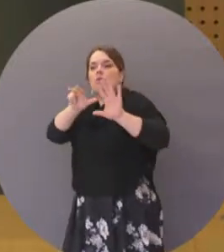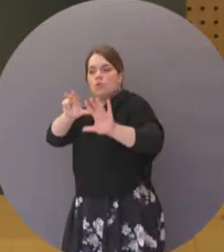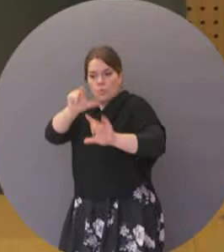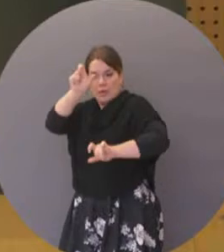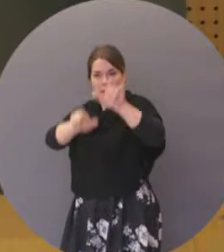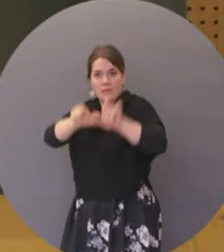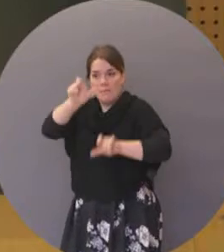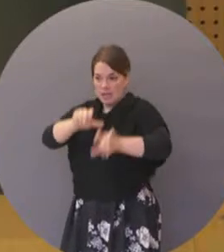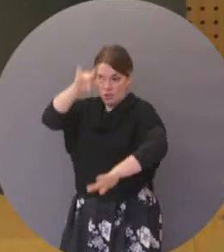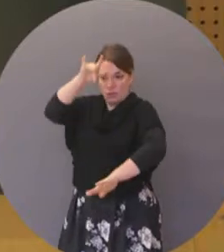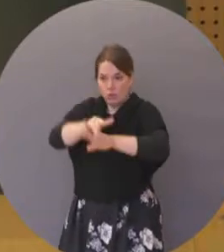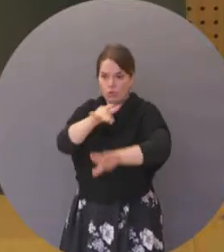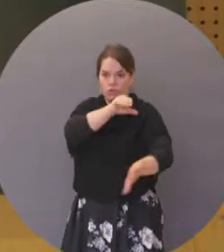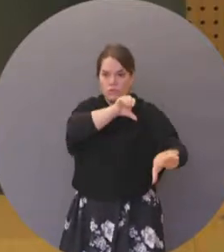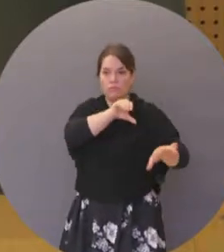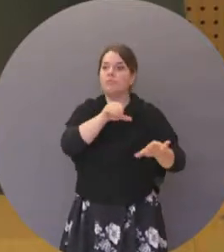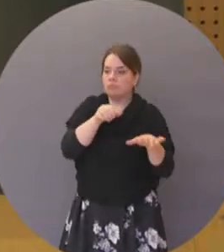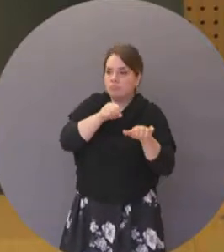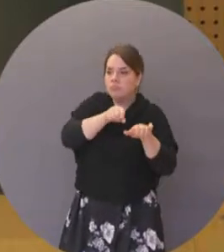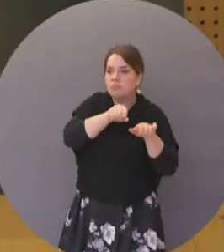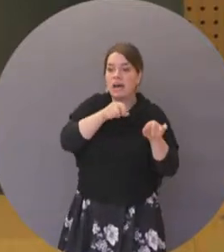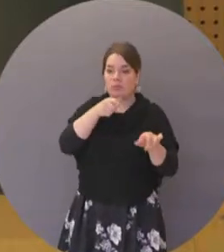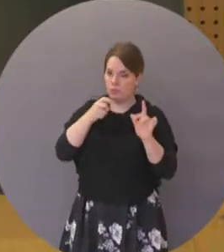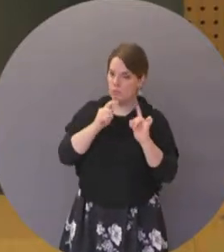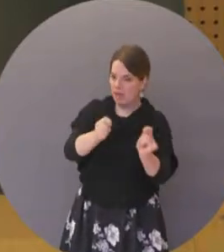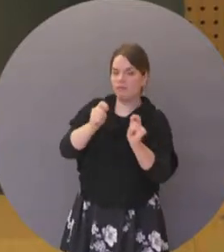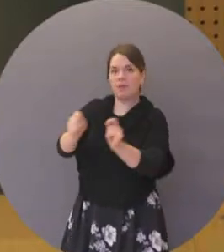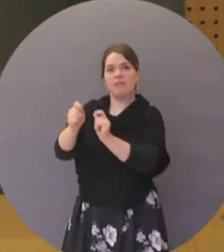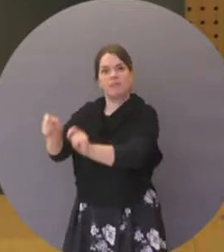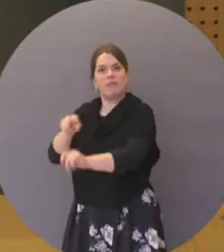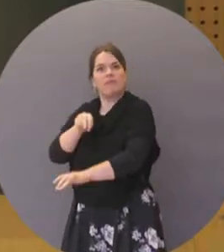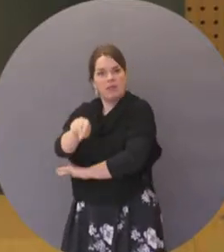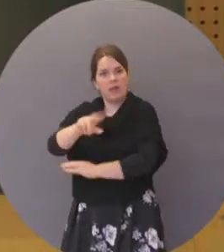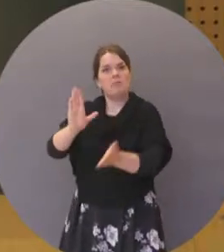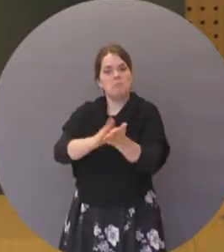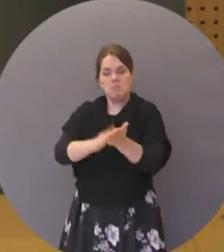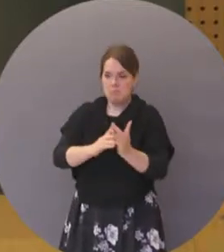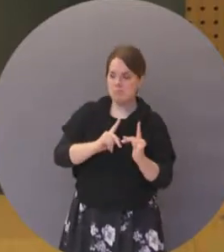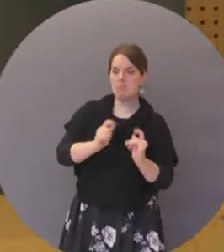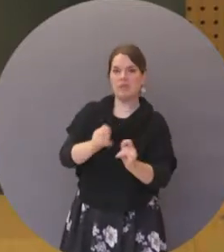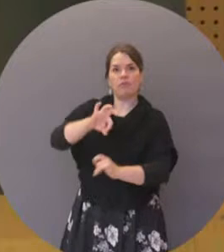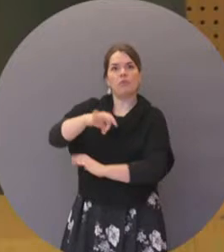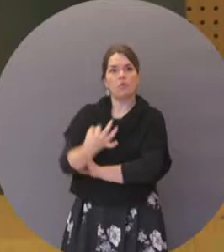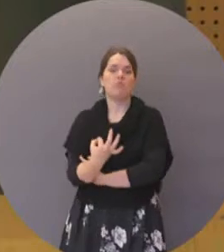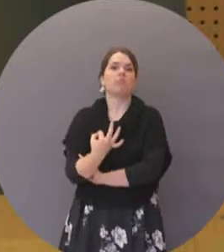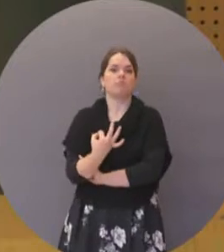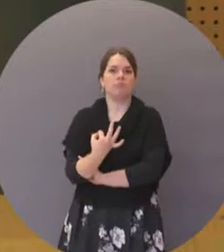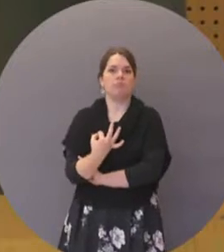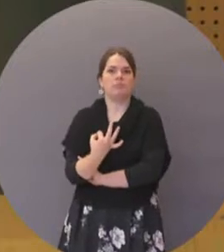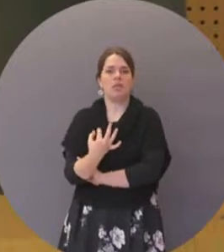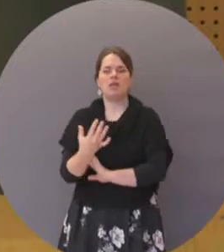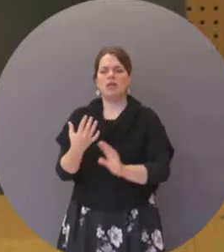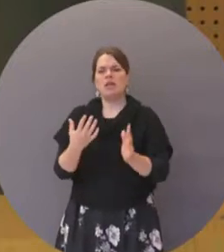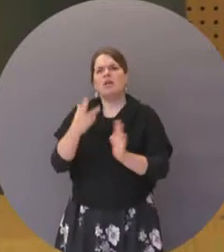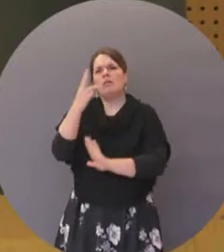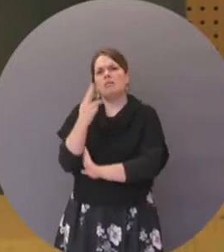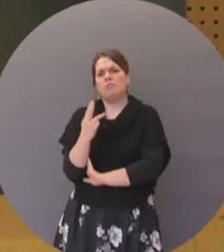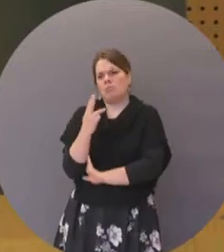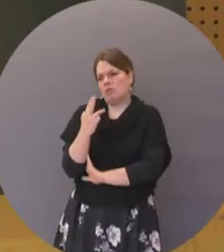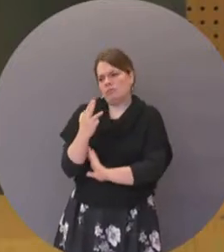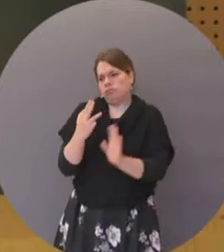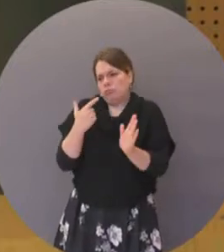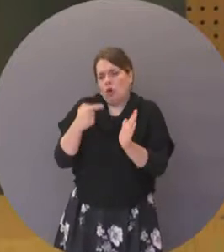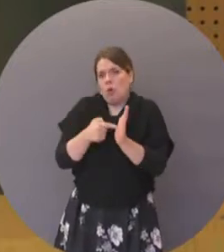nominativement l'information qu'il percevrait les dispositions du Ségur des possibles